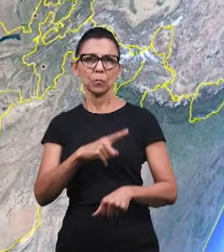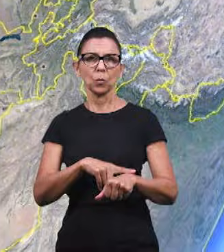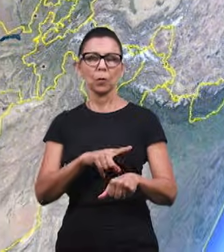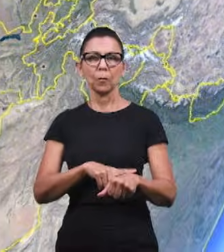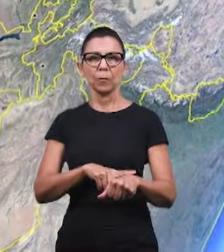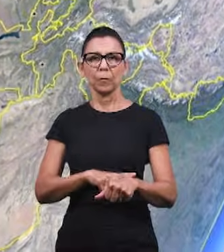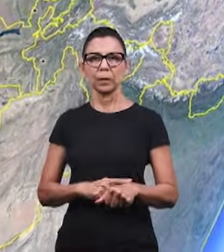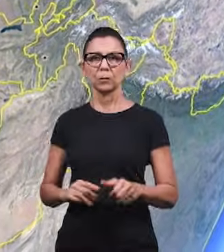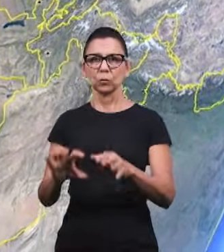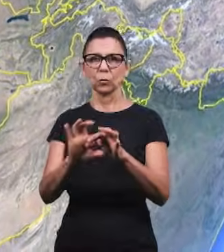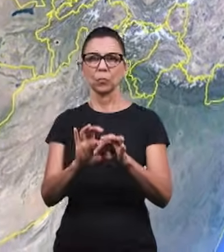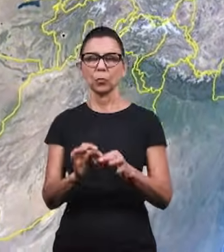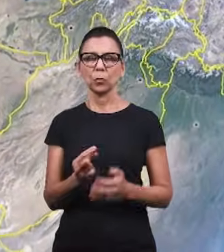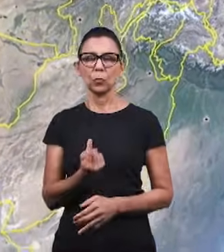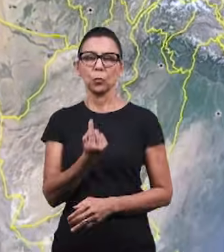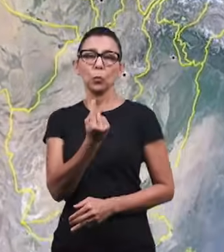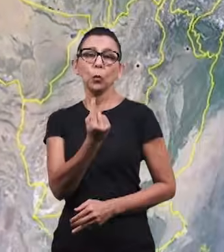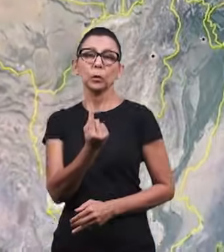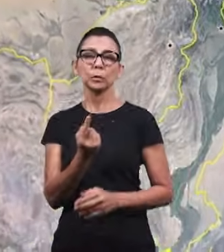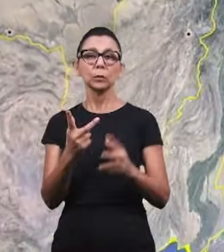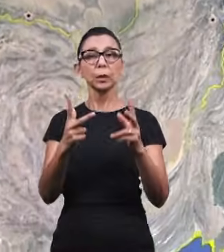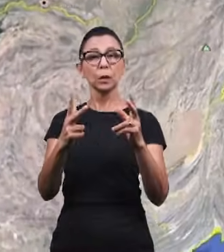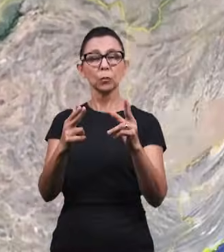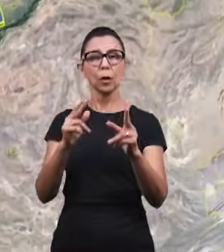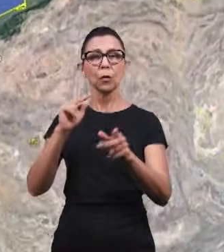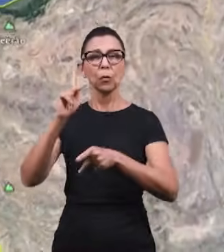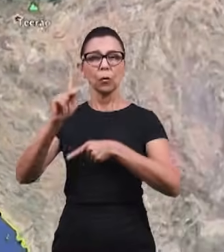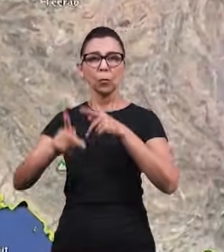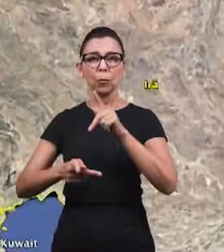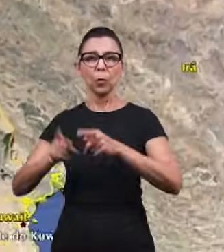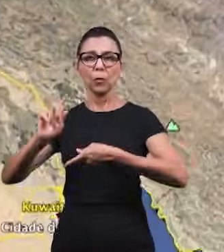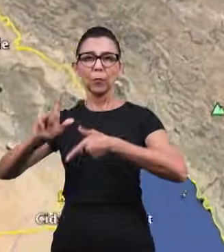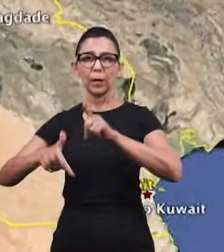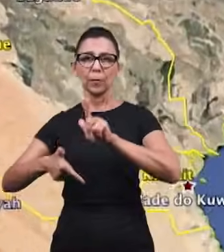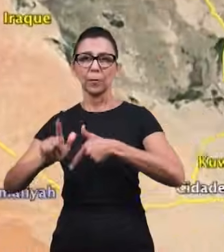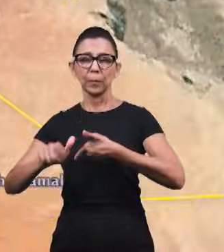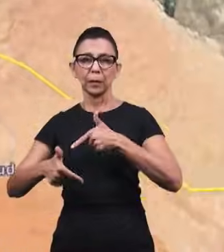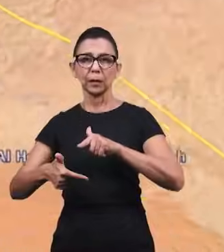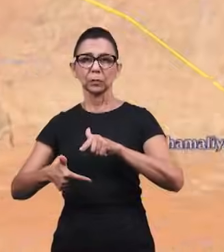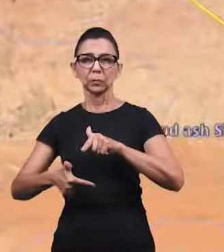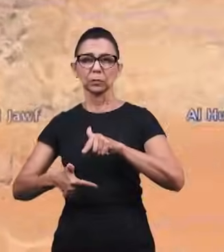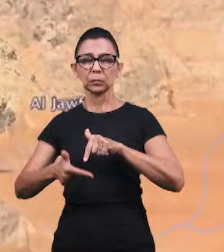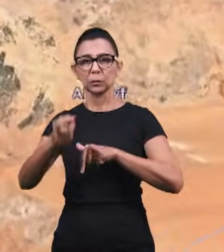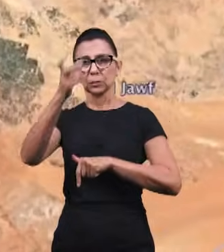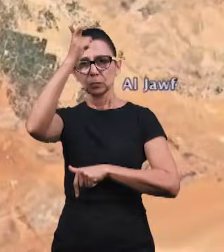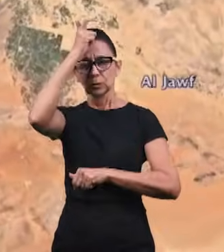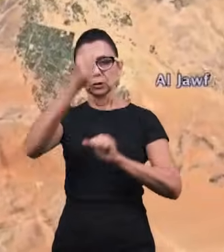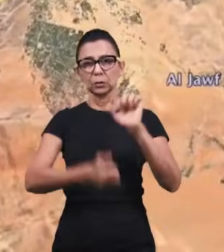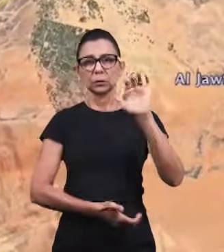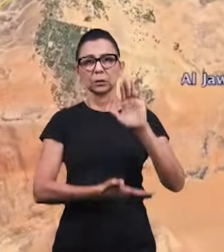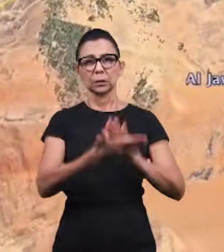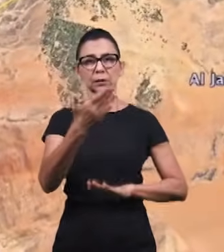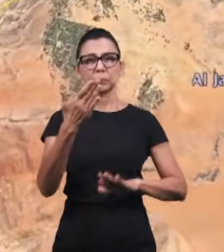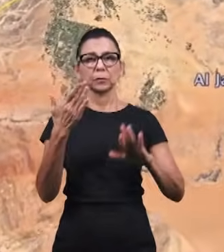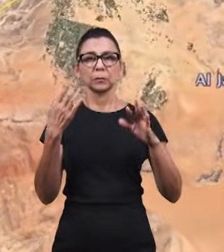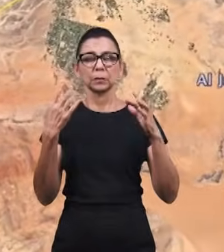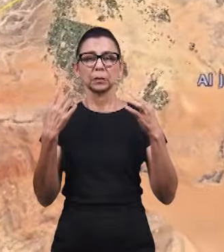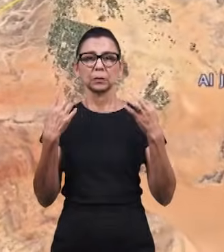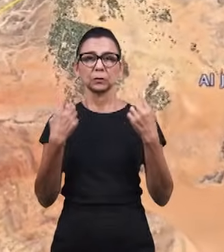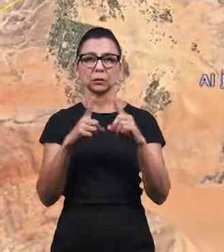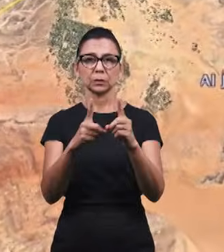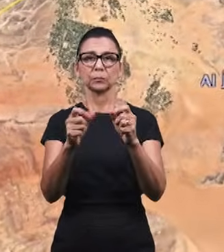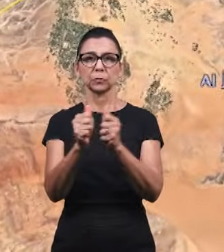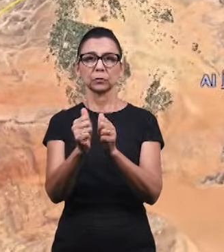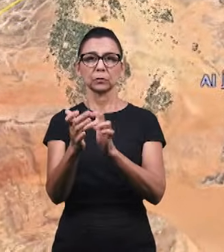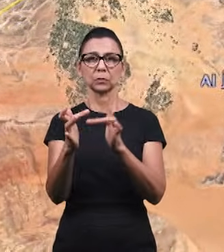de communion, comme l'ont vécu les Hébreux à leur sortie d'Égypte et les disciples avec le Seigneur Jésus à la veille de sa mort